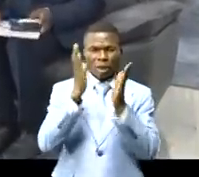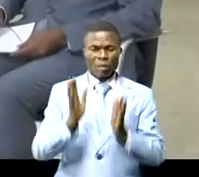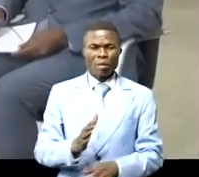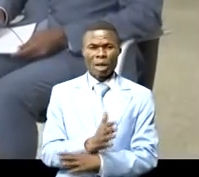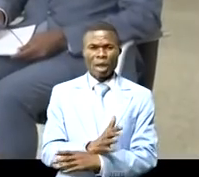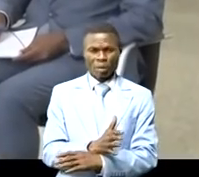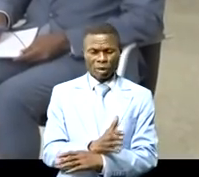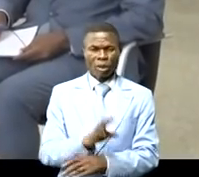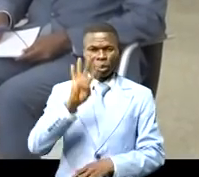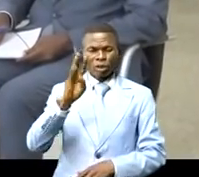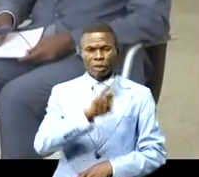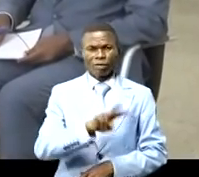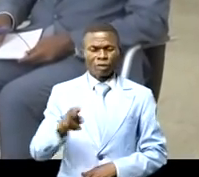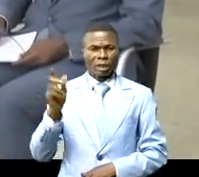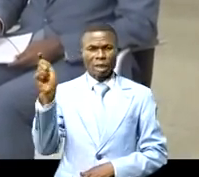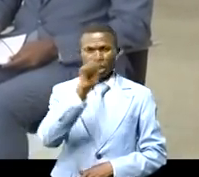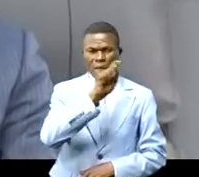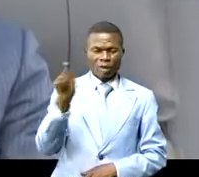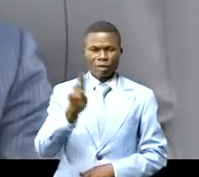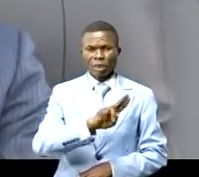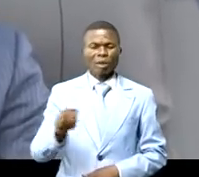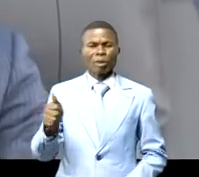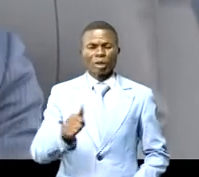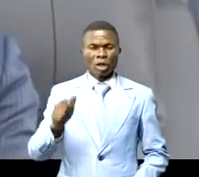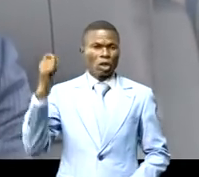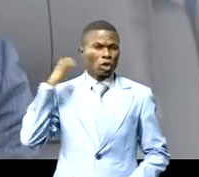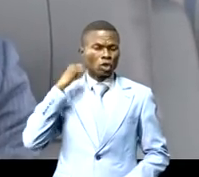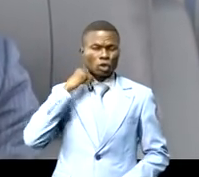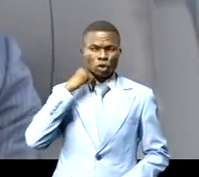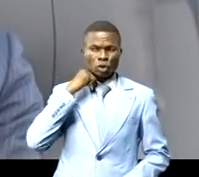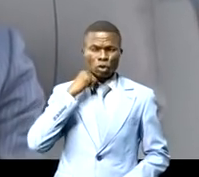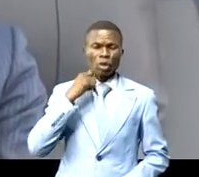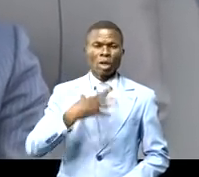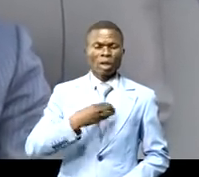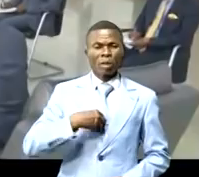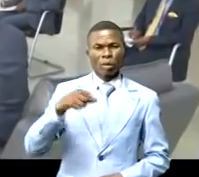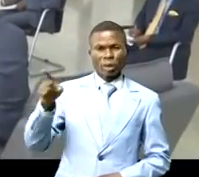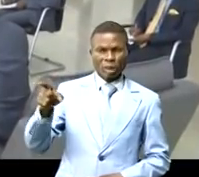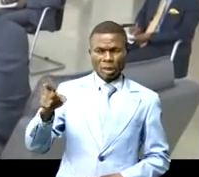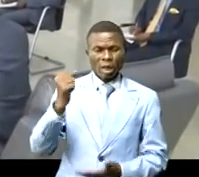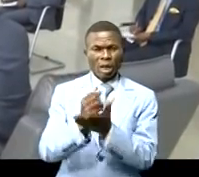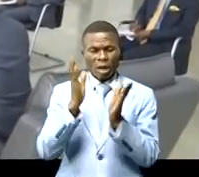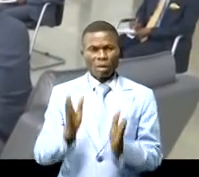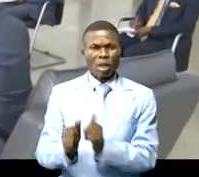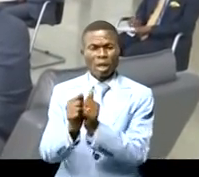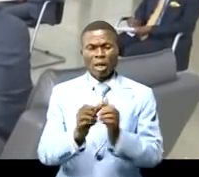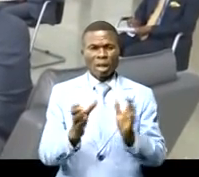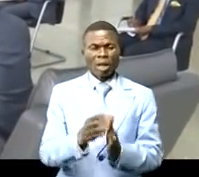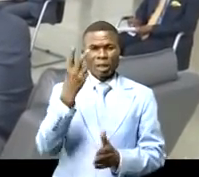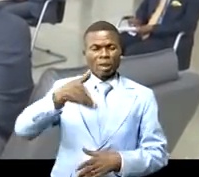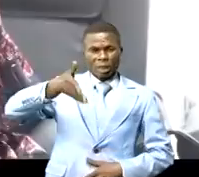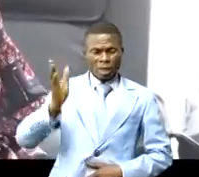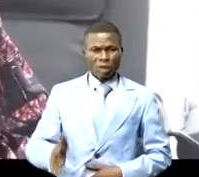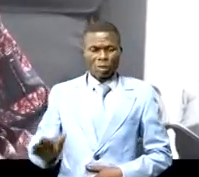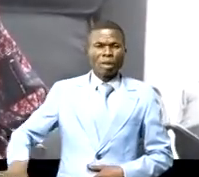le jeudi 22 avril 2021. Le docteur Olivier Schnackenberg, qui était accompagné de deux experts de